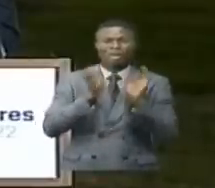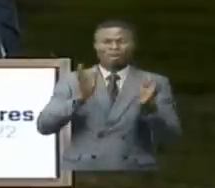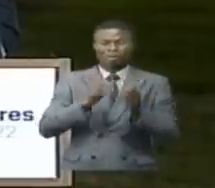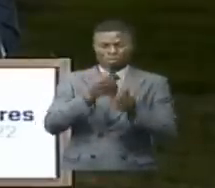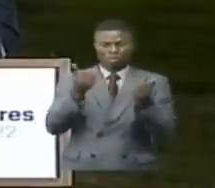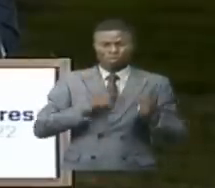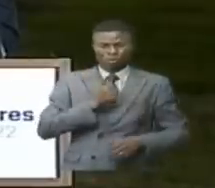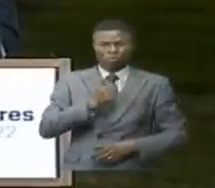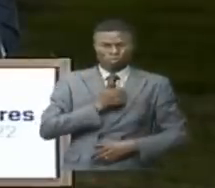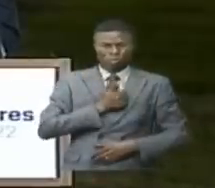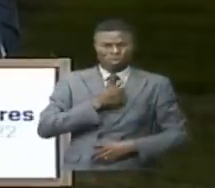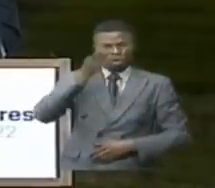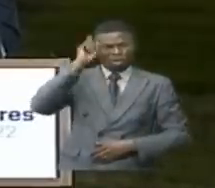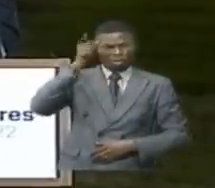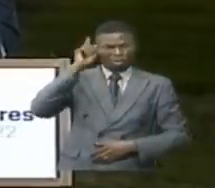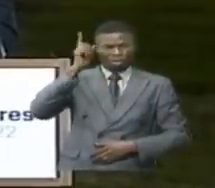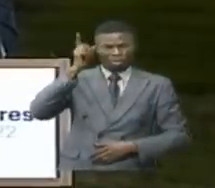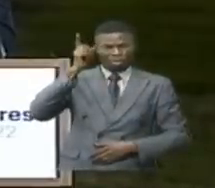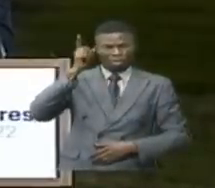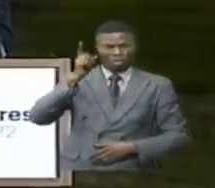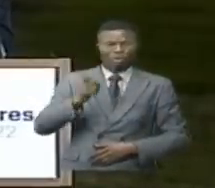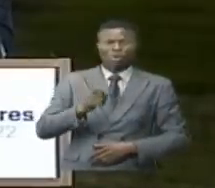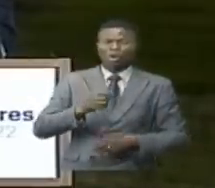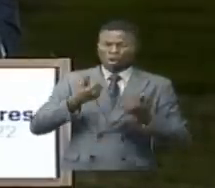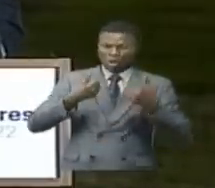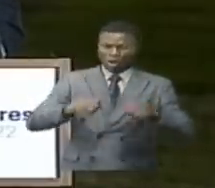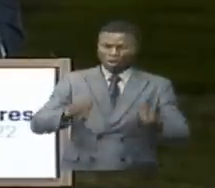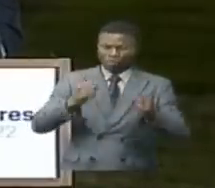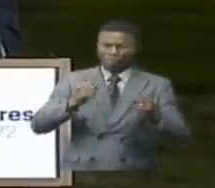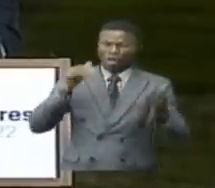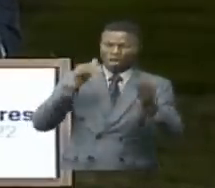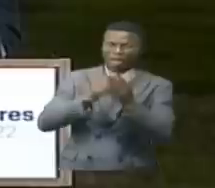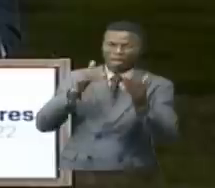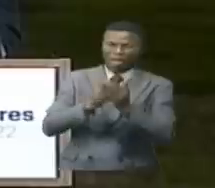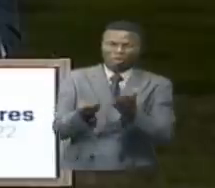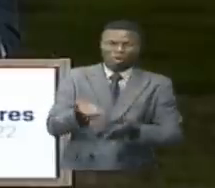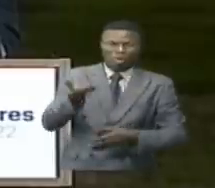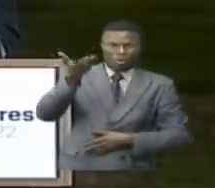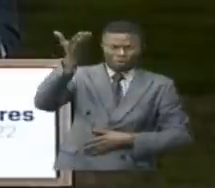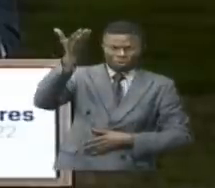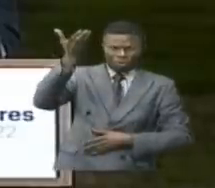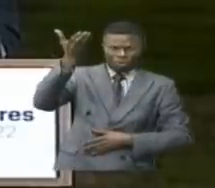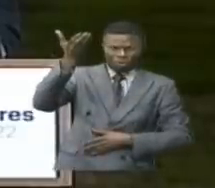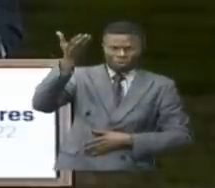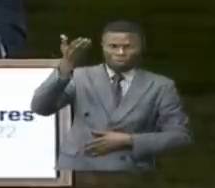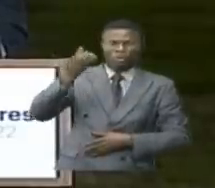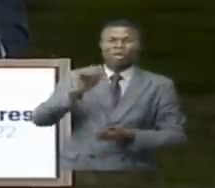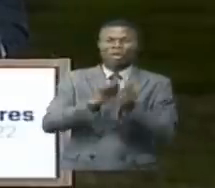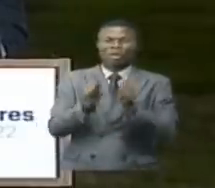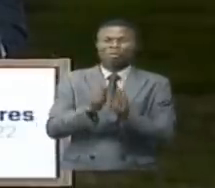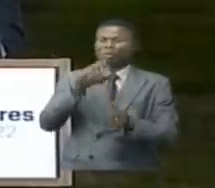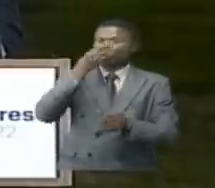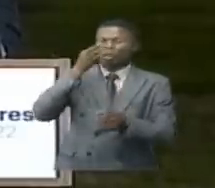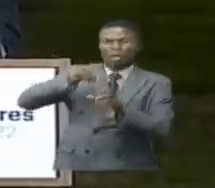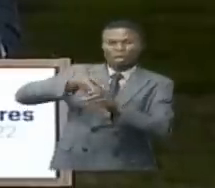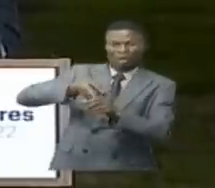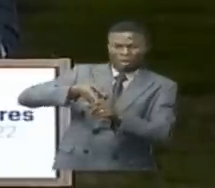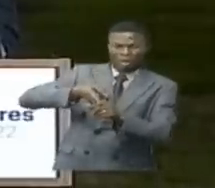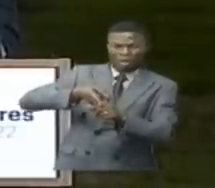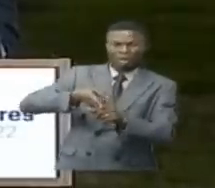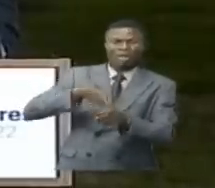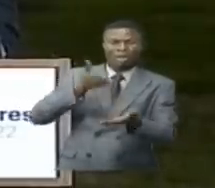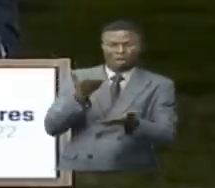internes, prioritairement la persistance des pressions inflationnistes à l'envolée des prix de produits pétroliers et